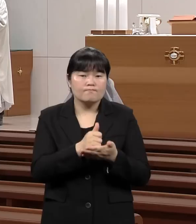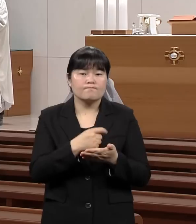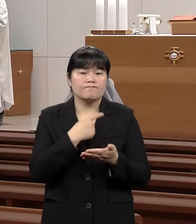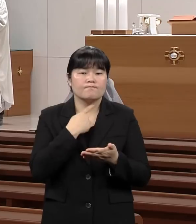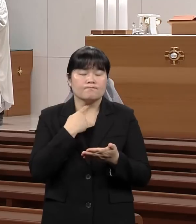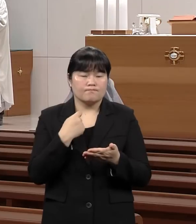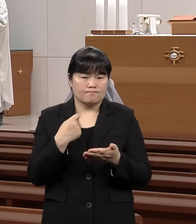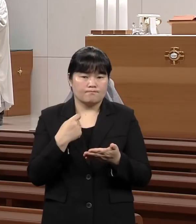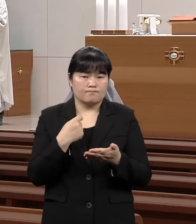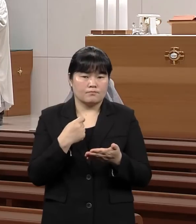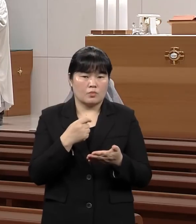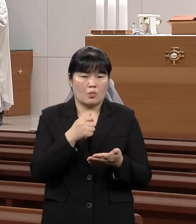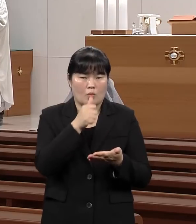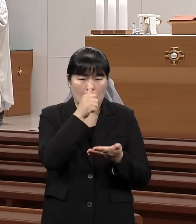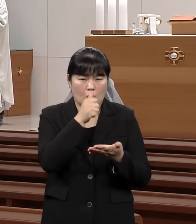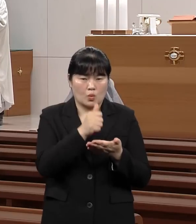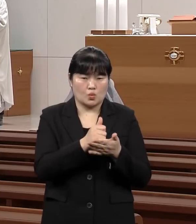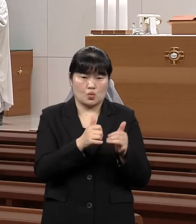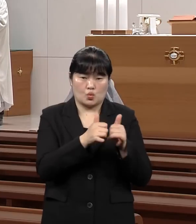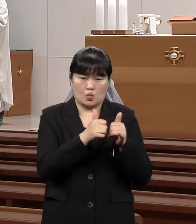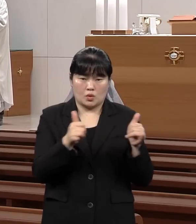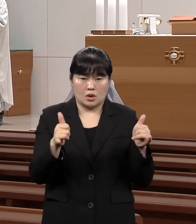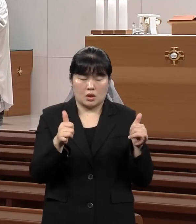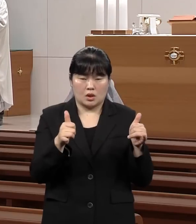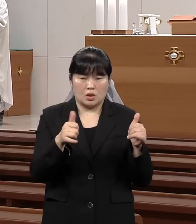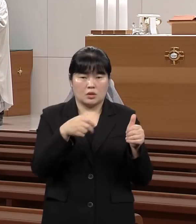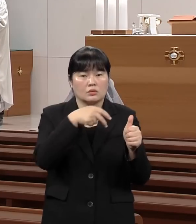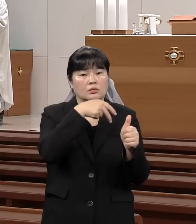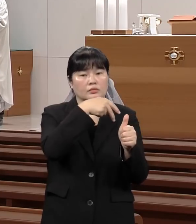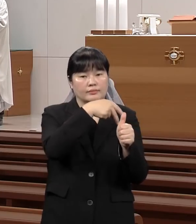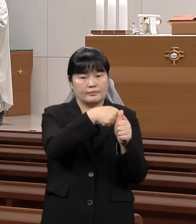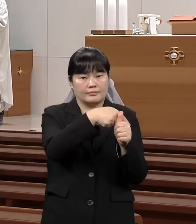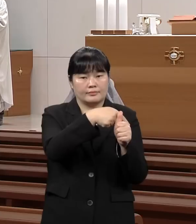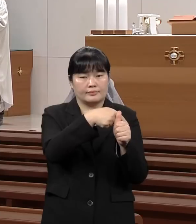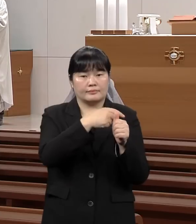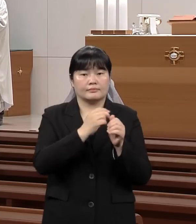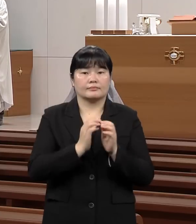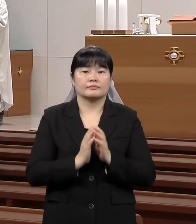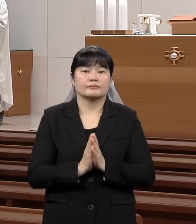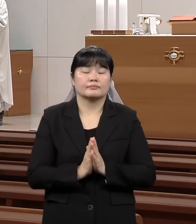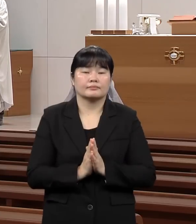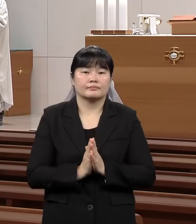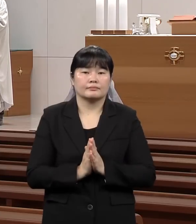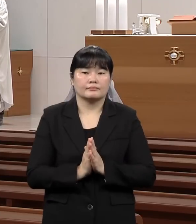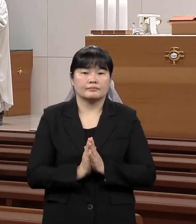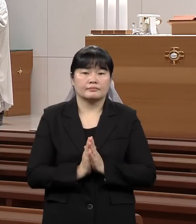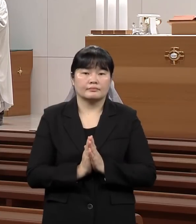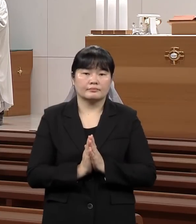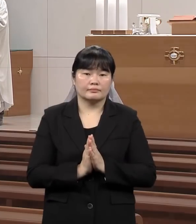달릴만큼 큰 죄를 지은 죄인이라는 사실입니다